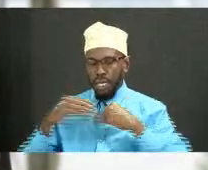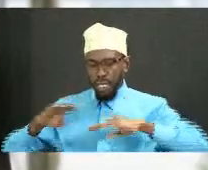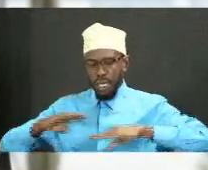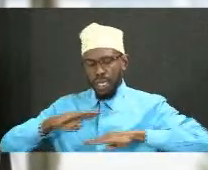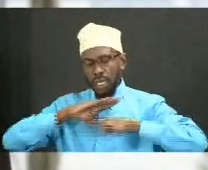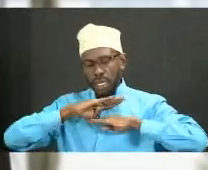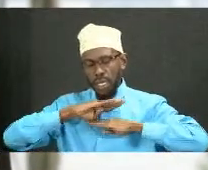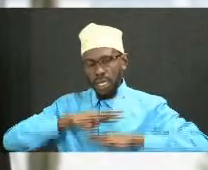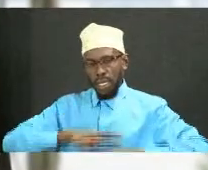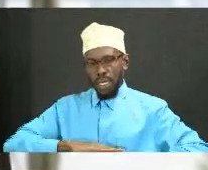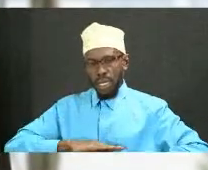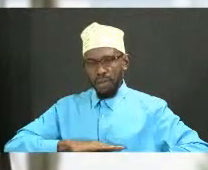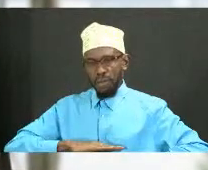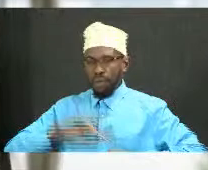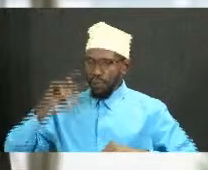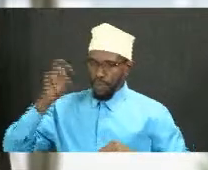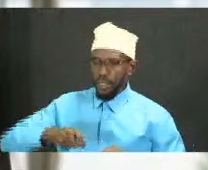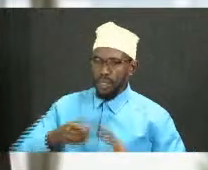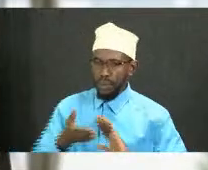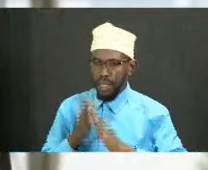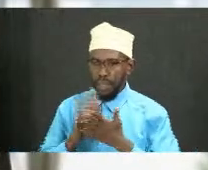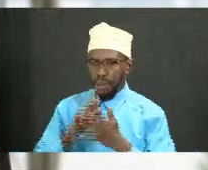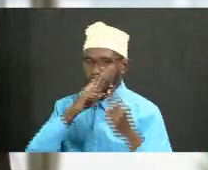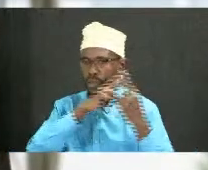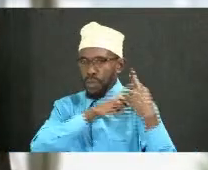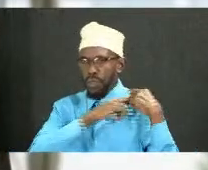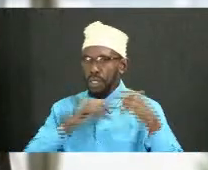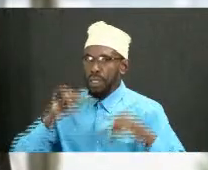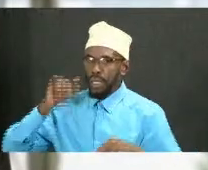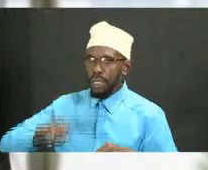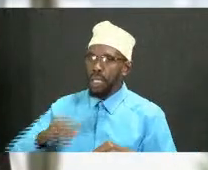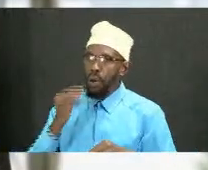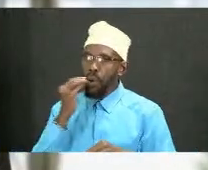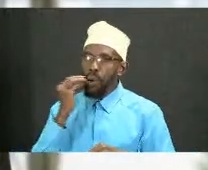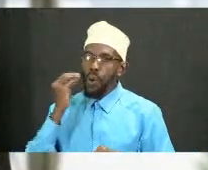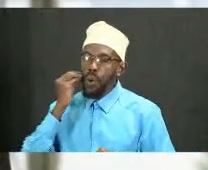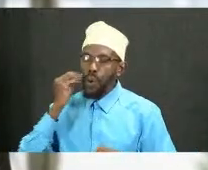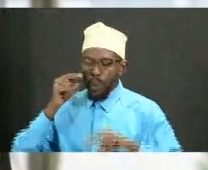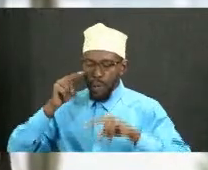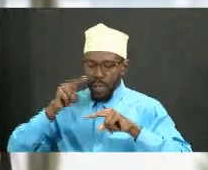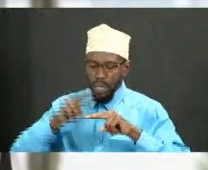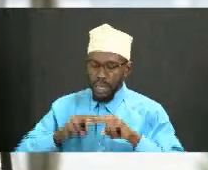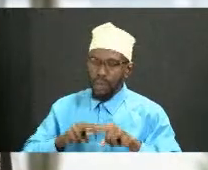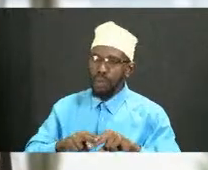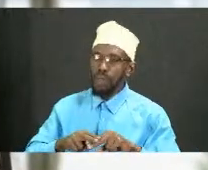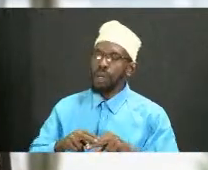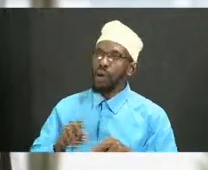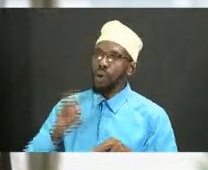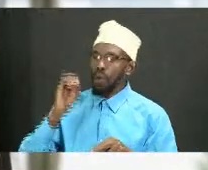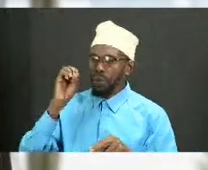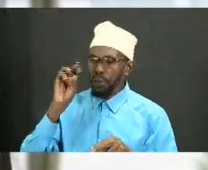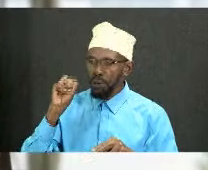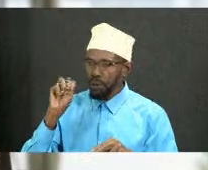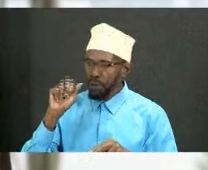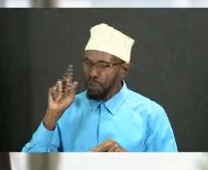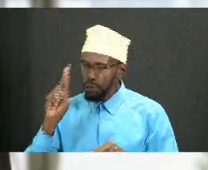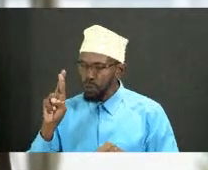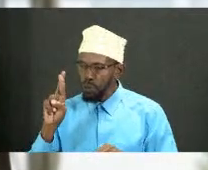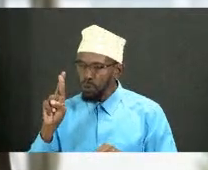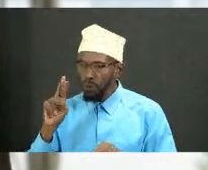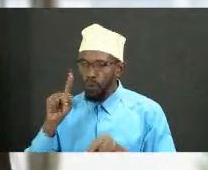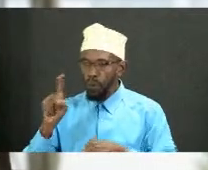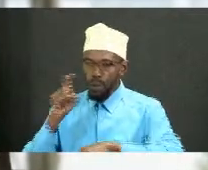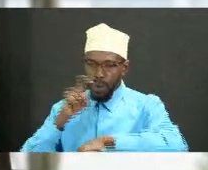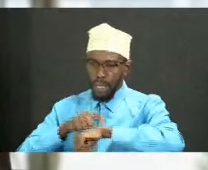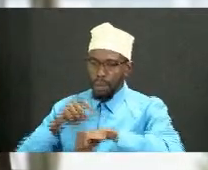Walqana'atu bilqalil. Kwa hivyo kuwajibika ni lazima tuwajibike. Kukaa nyumbani ni tawakul, ambayo Umar bin Khattab radhiyallahu an,